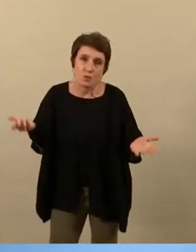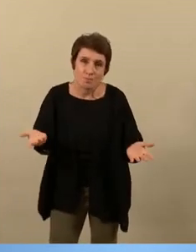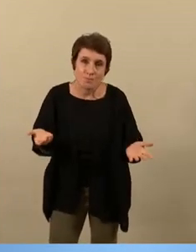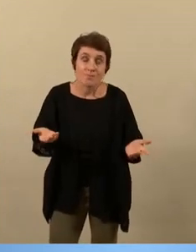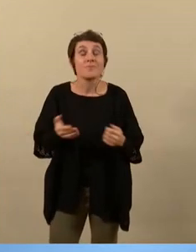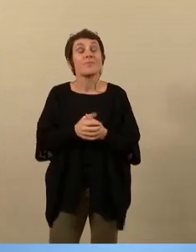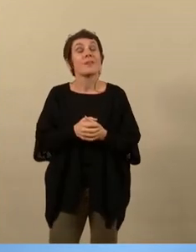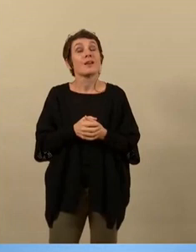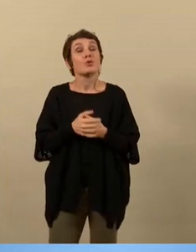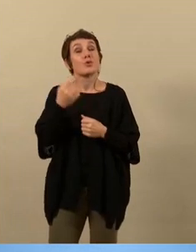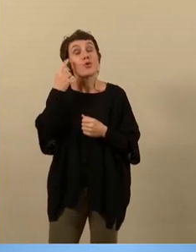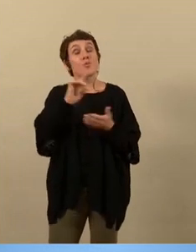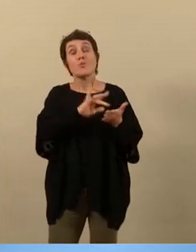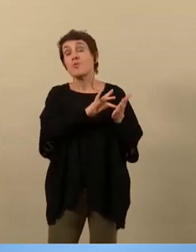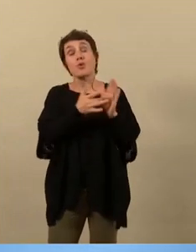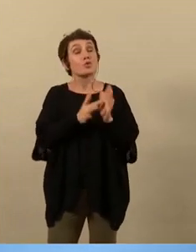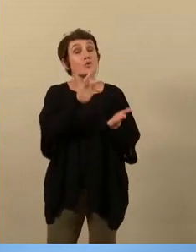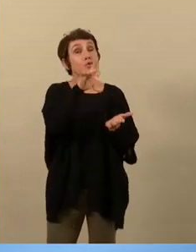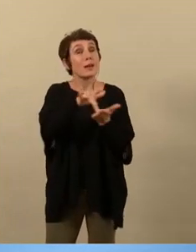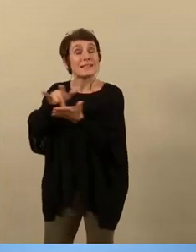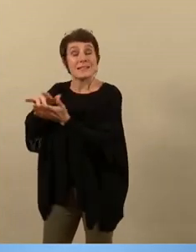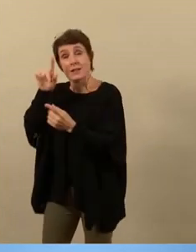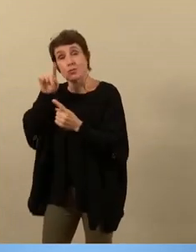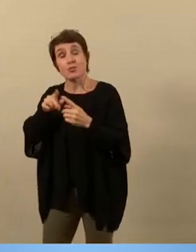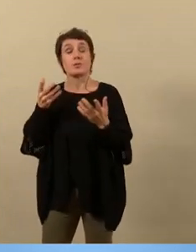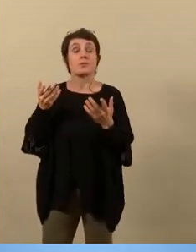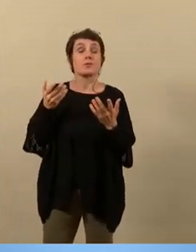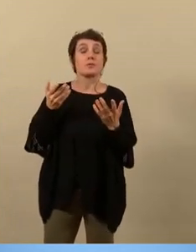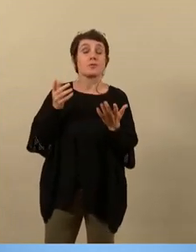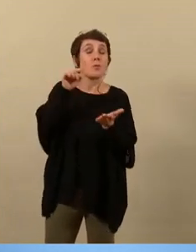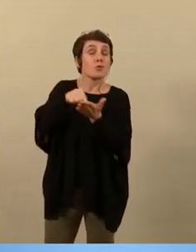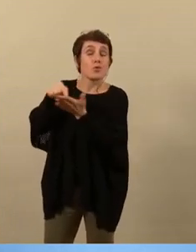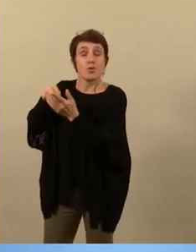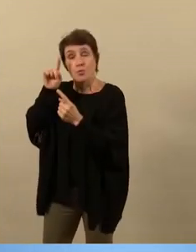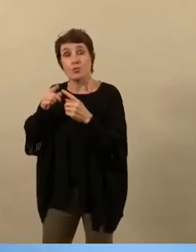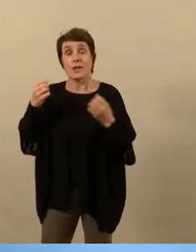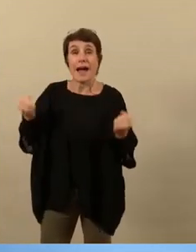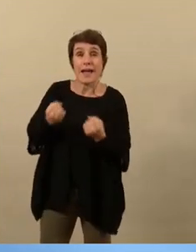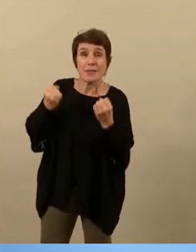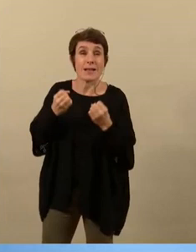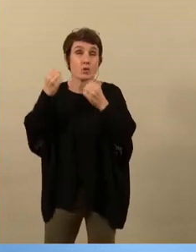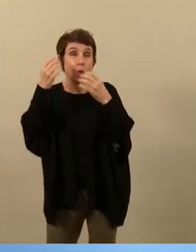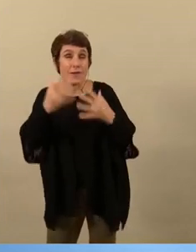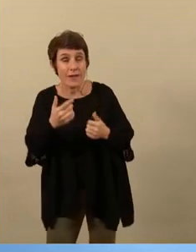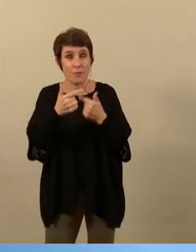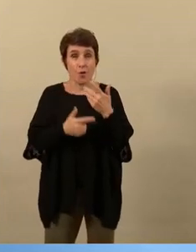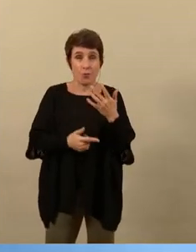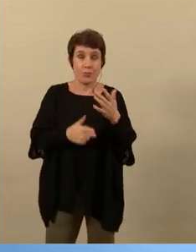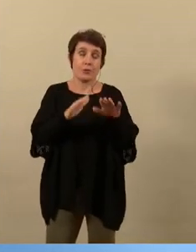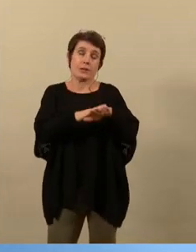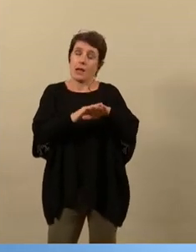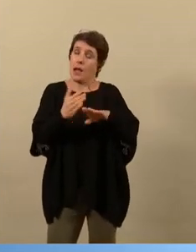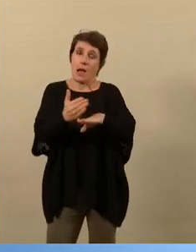les sites qui sont à vocation d'animation et qui sont concernés par des projets d'urbanisme, la réalisation d'études